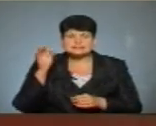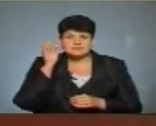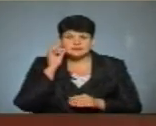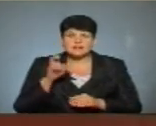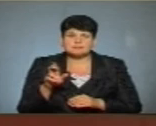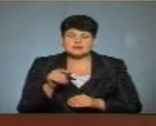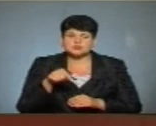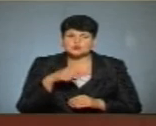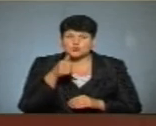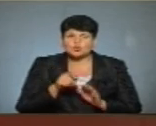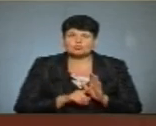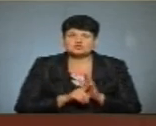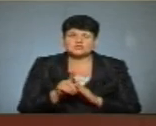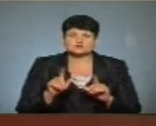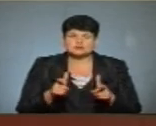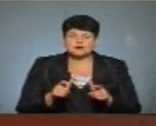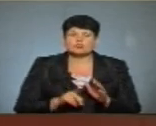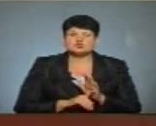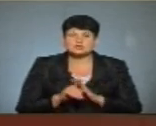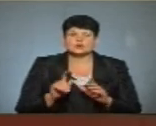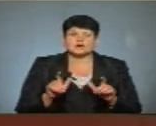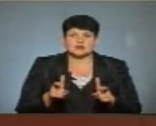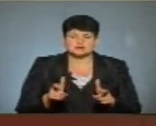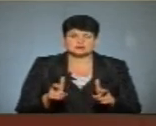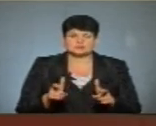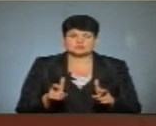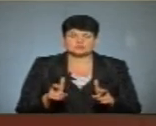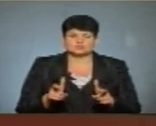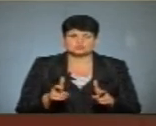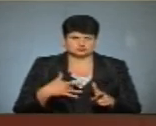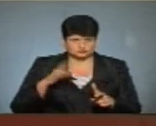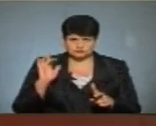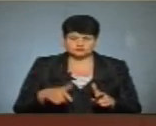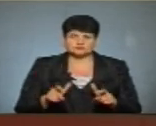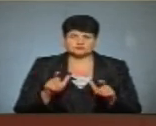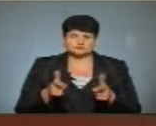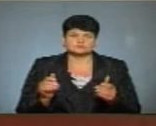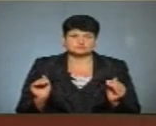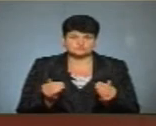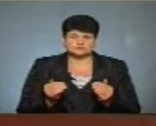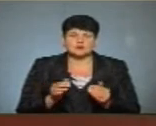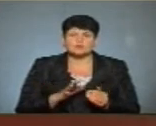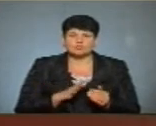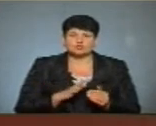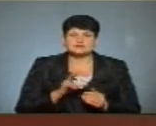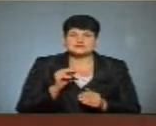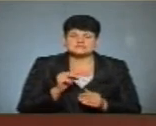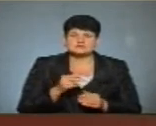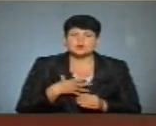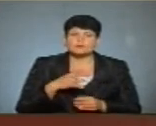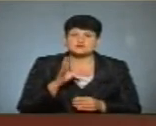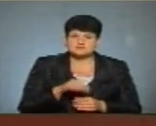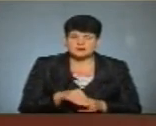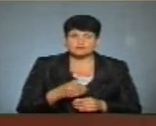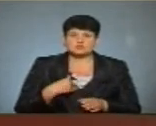року, початок карантину, на початок карантину саме жорсткого, жорстких обмежень були одні цифри по смертності,